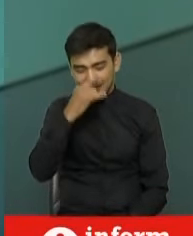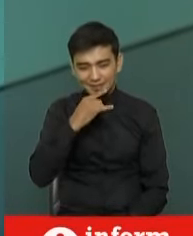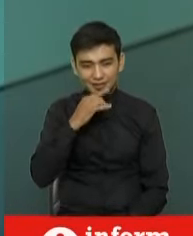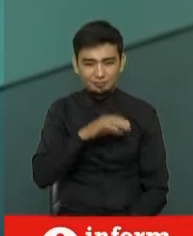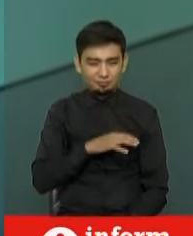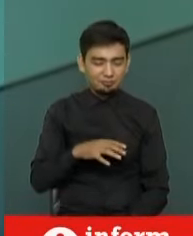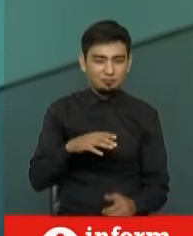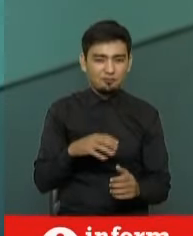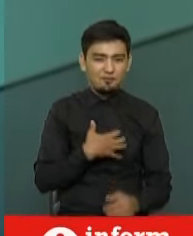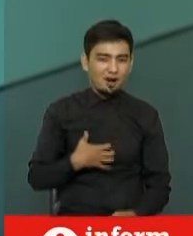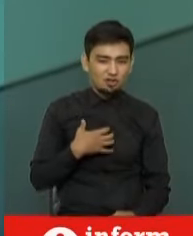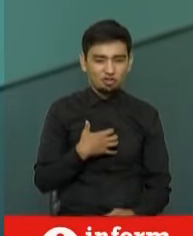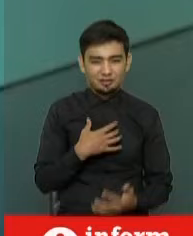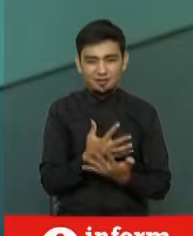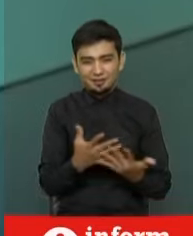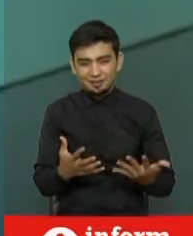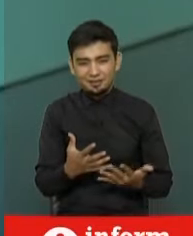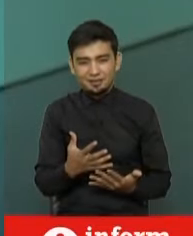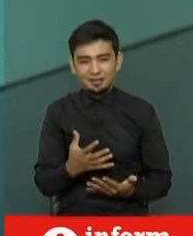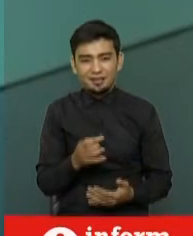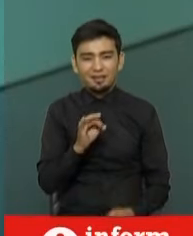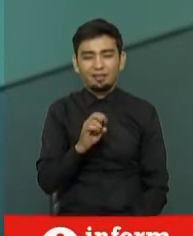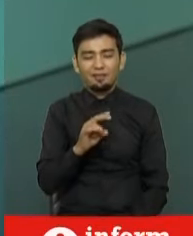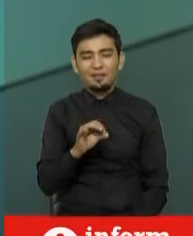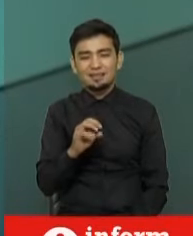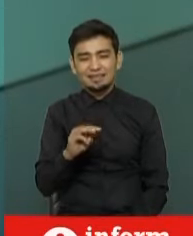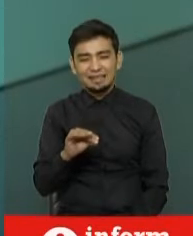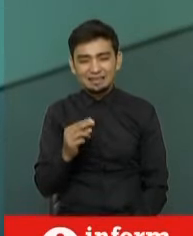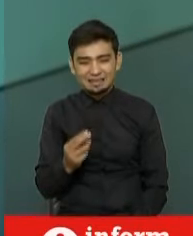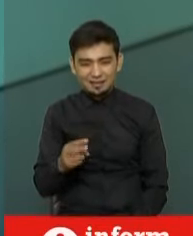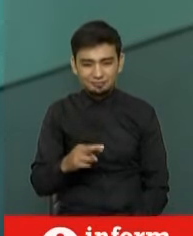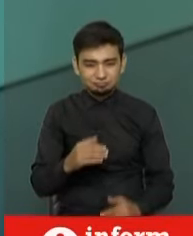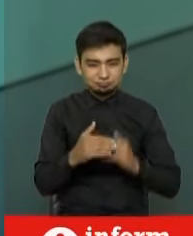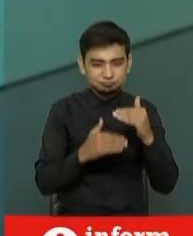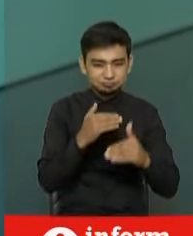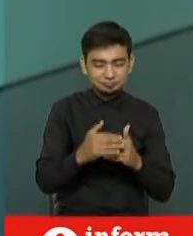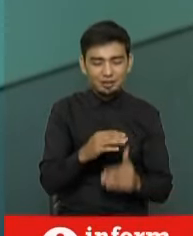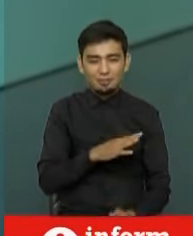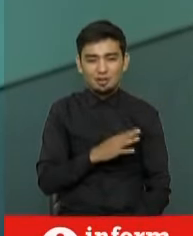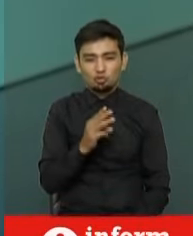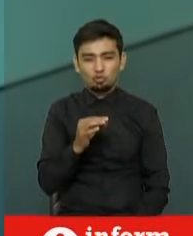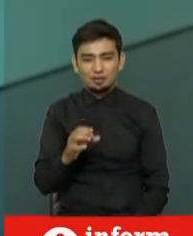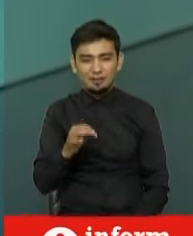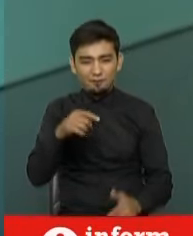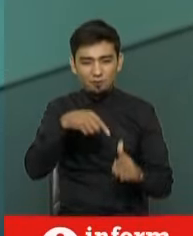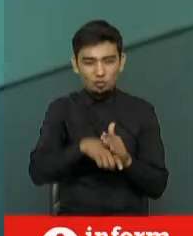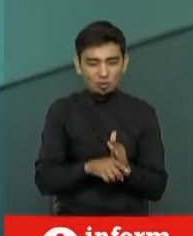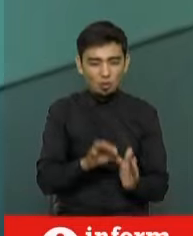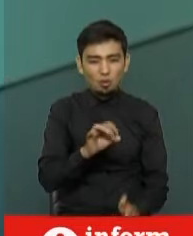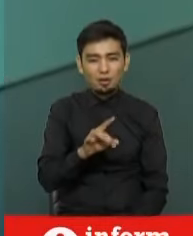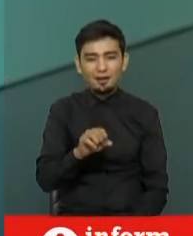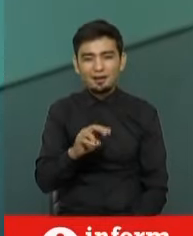очень важные инициативы, например, как инвестиционный фонд ШОС, потому что мы знаем, что внутри организации формируется новая